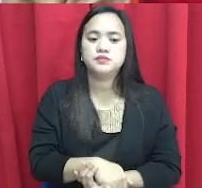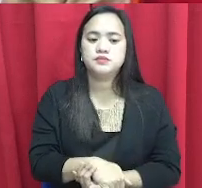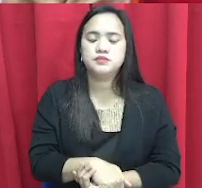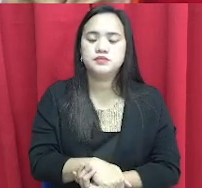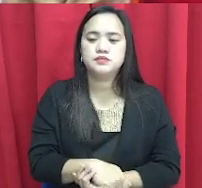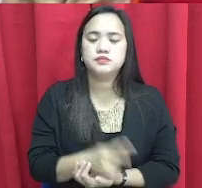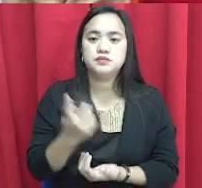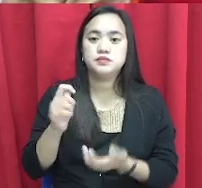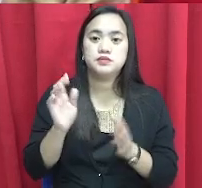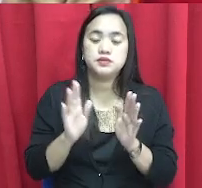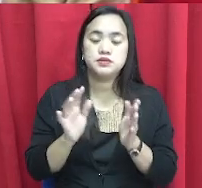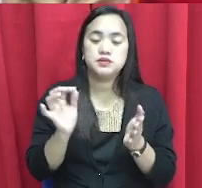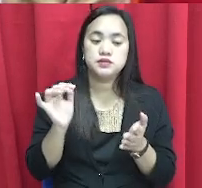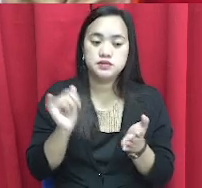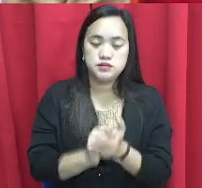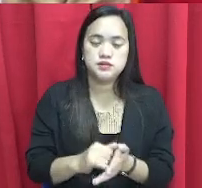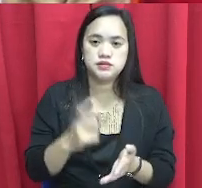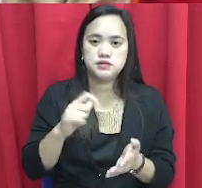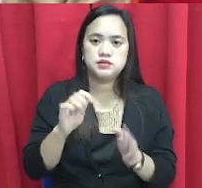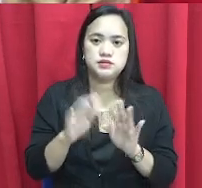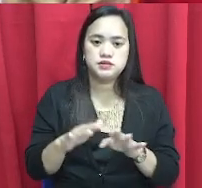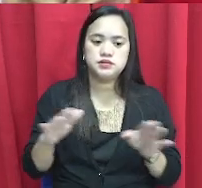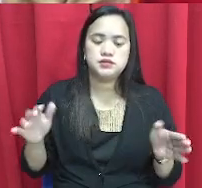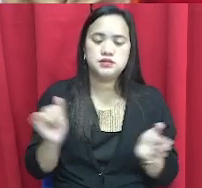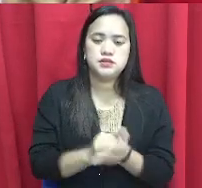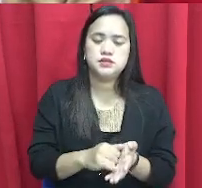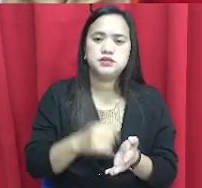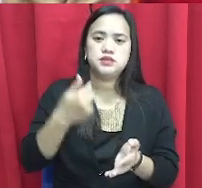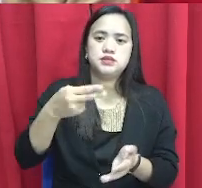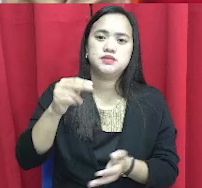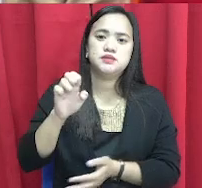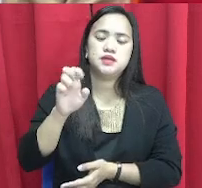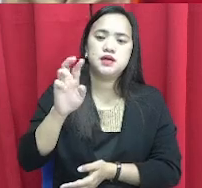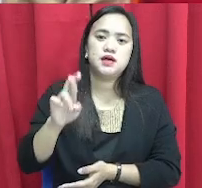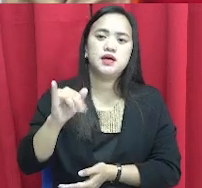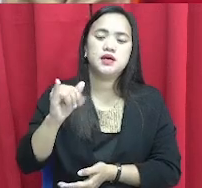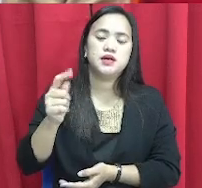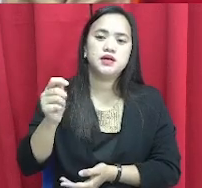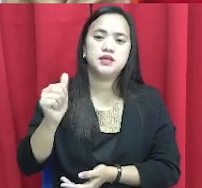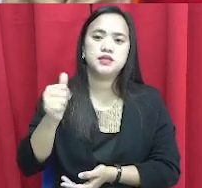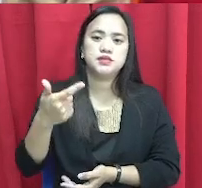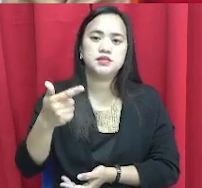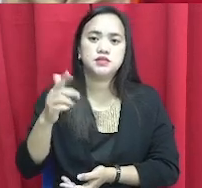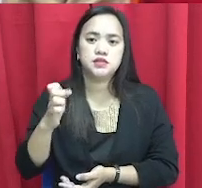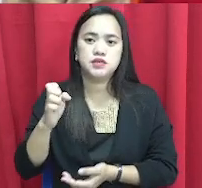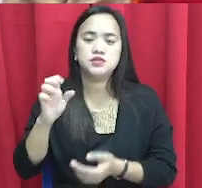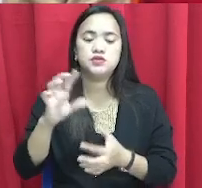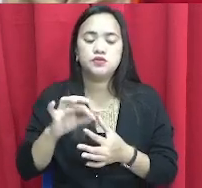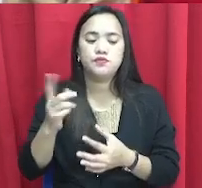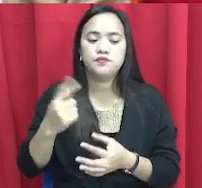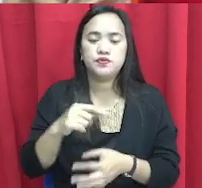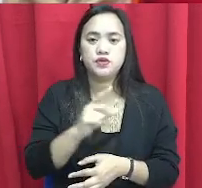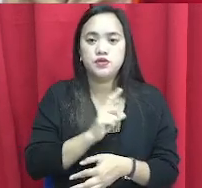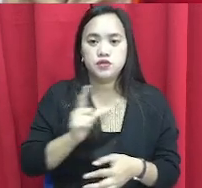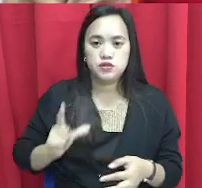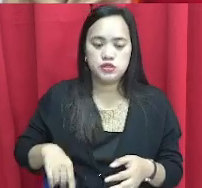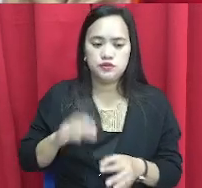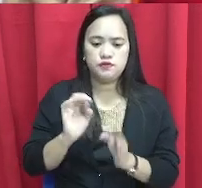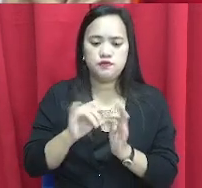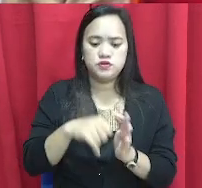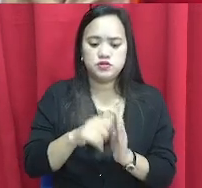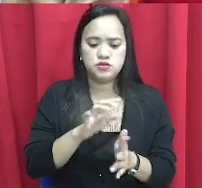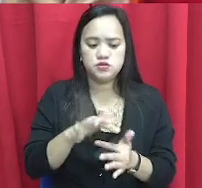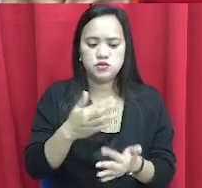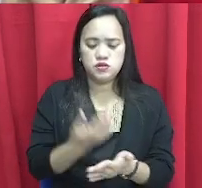mga children they are the Heritage of the lord yung Heritage do pag chinek niyo po yon